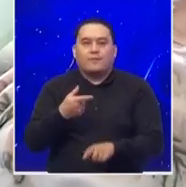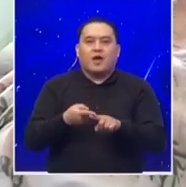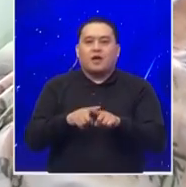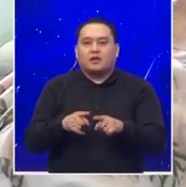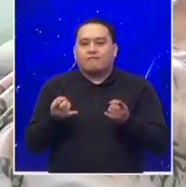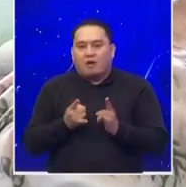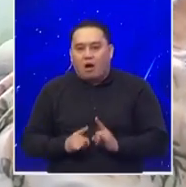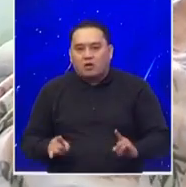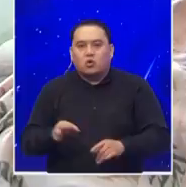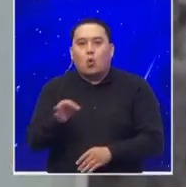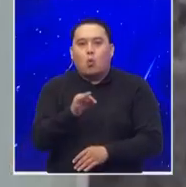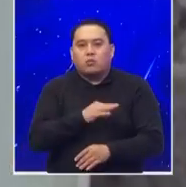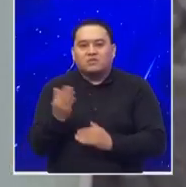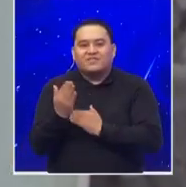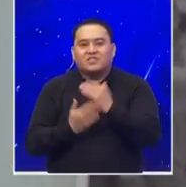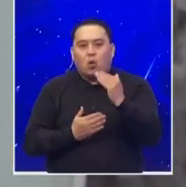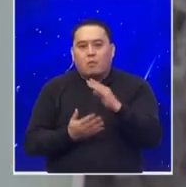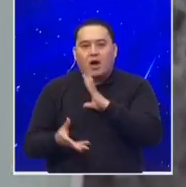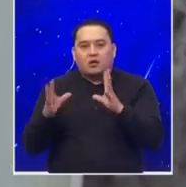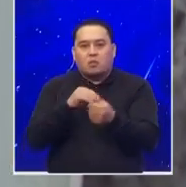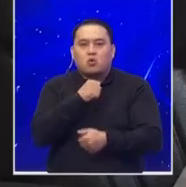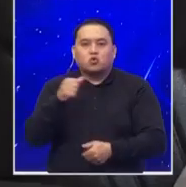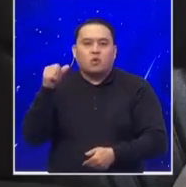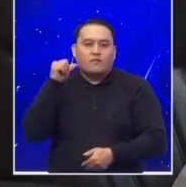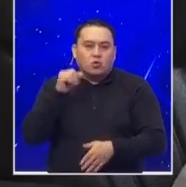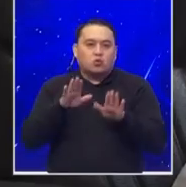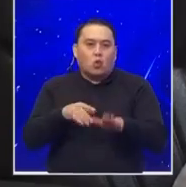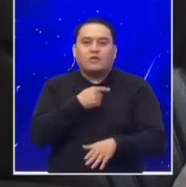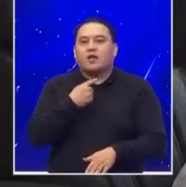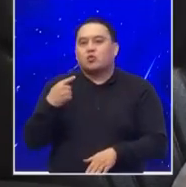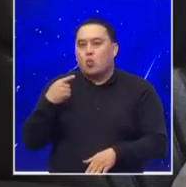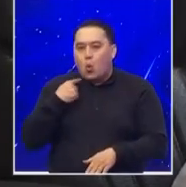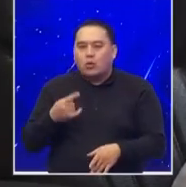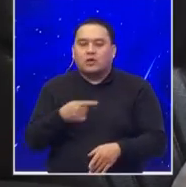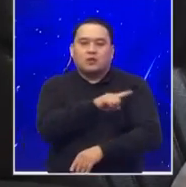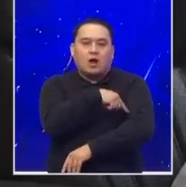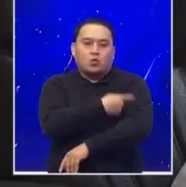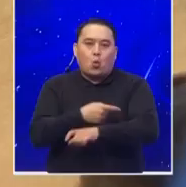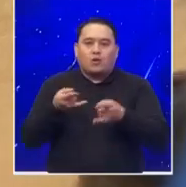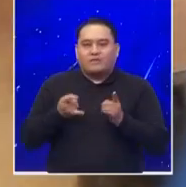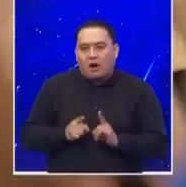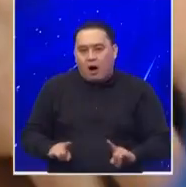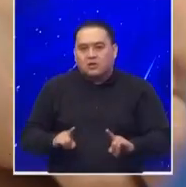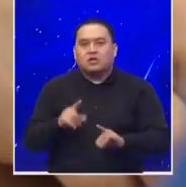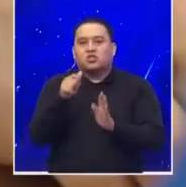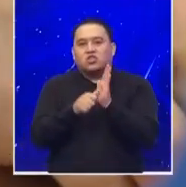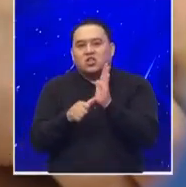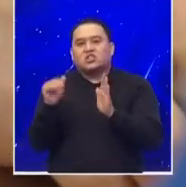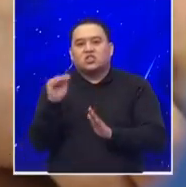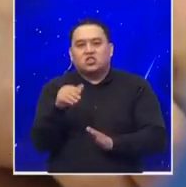целом рождаемость в области высокая. По итогам прошлого года только в Талдыкоргане в областном перинатальном центре